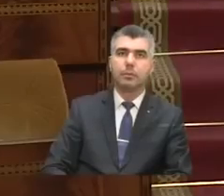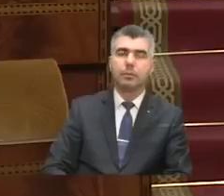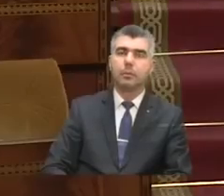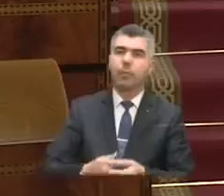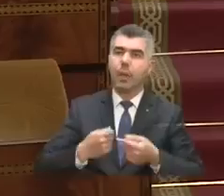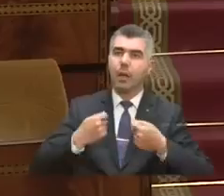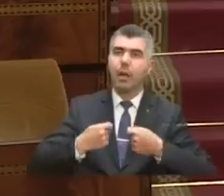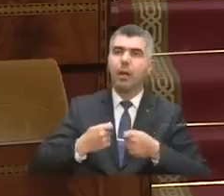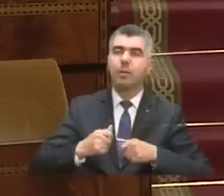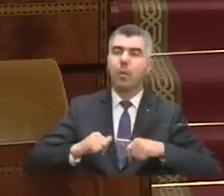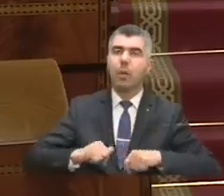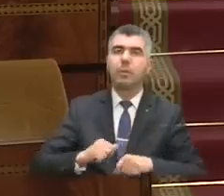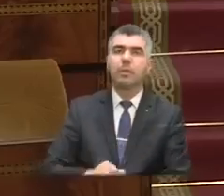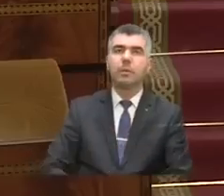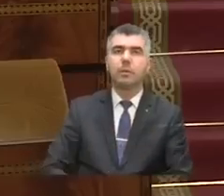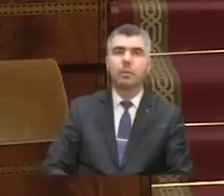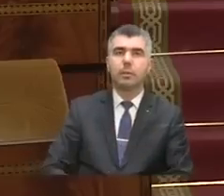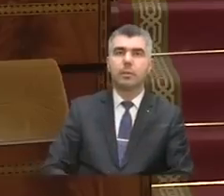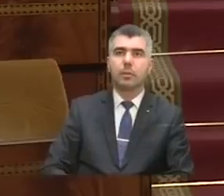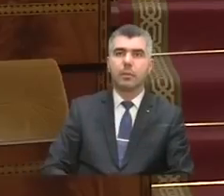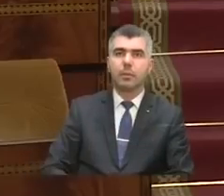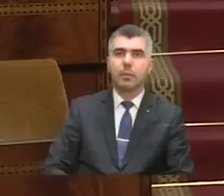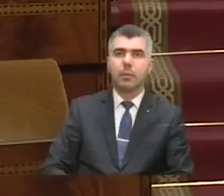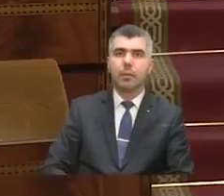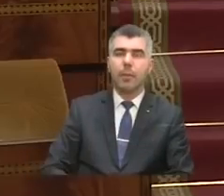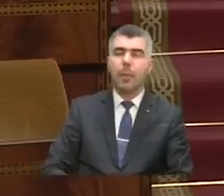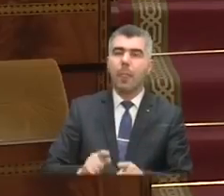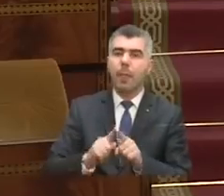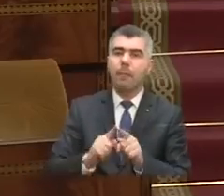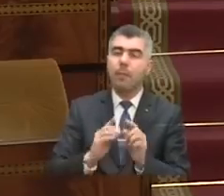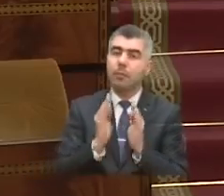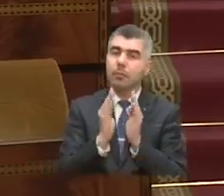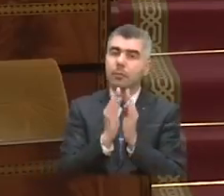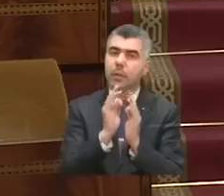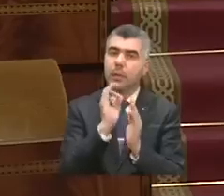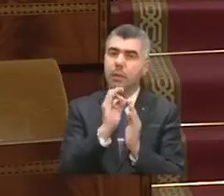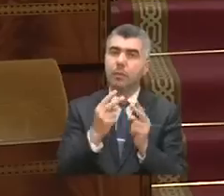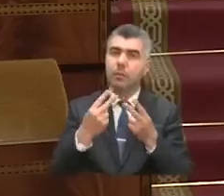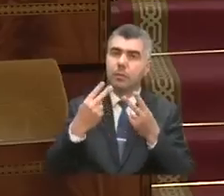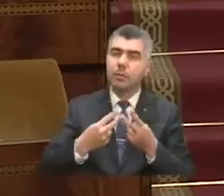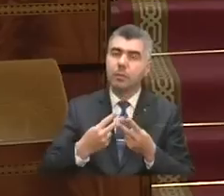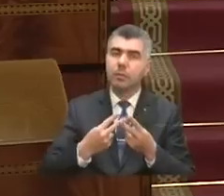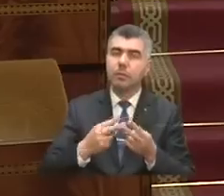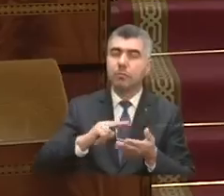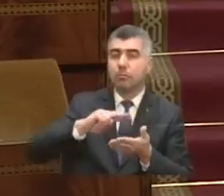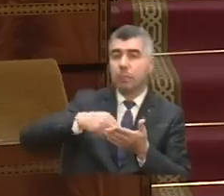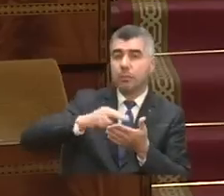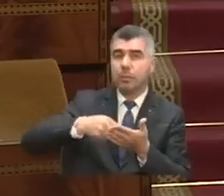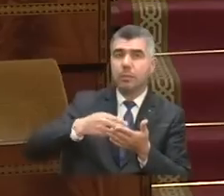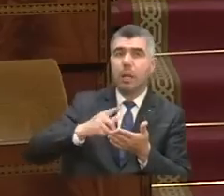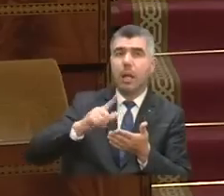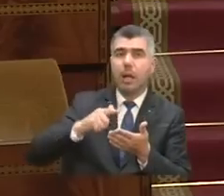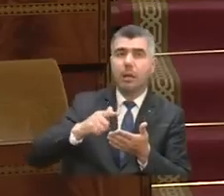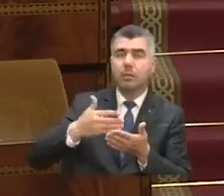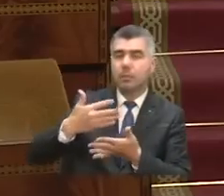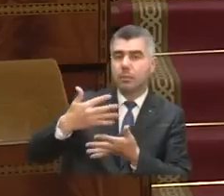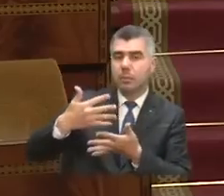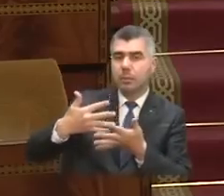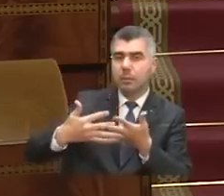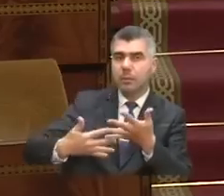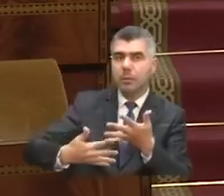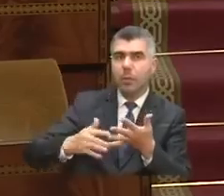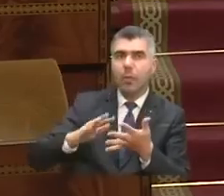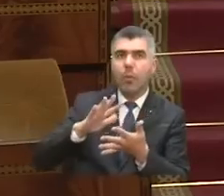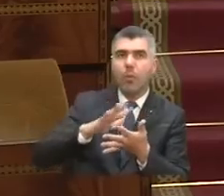سيد الرئيس، سيد الوزير توجه لنا فيما يتعلق بالمجموعة النيابية والحضور. أنا عندي التوقيعات هنايا، جميع النواب